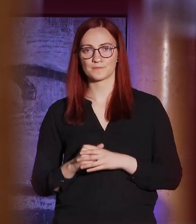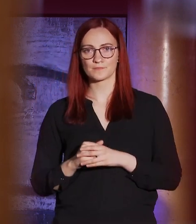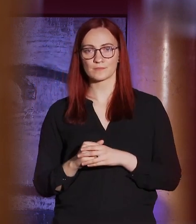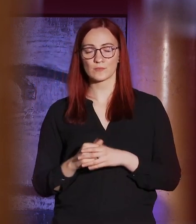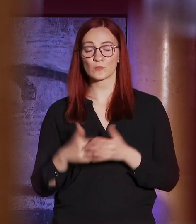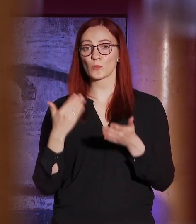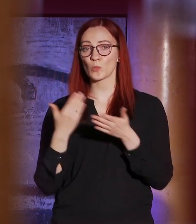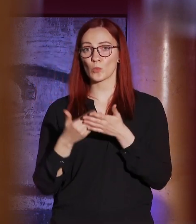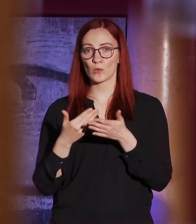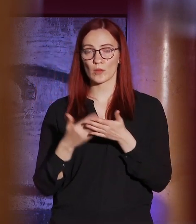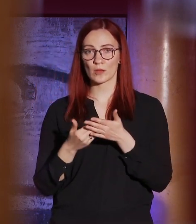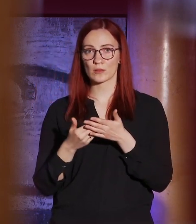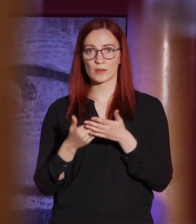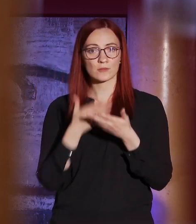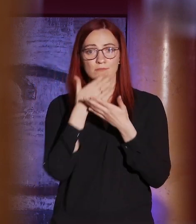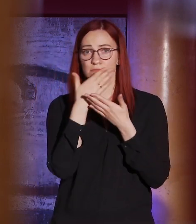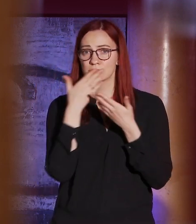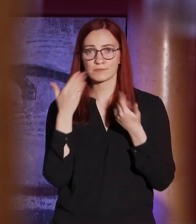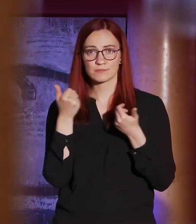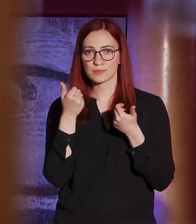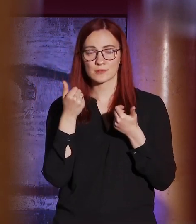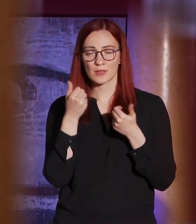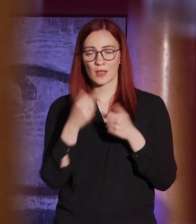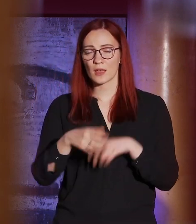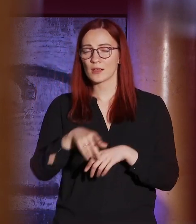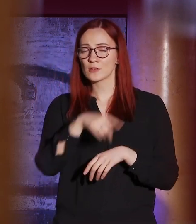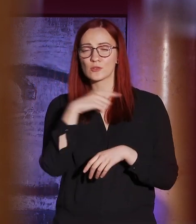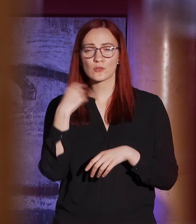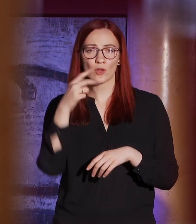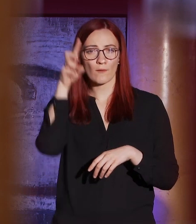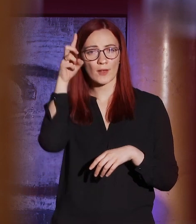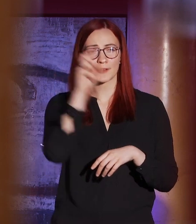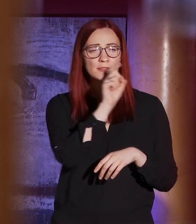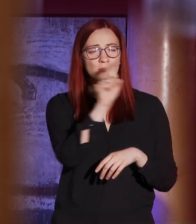na, nėra to. Ir daugelyje šalių yra taip.